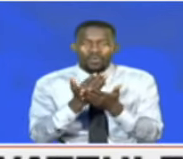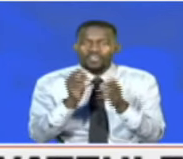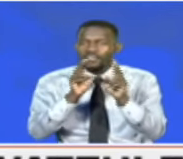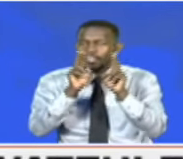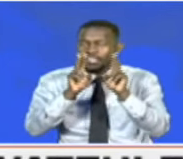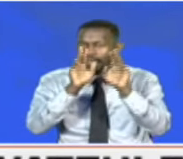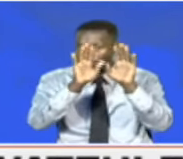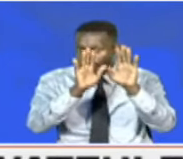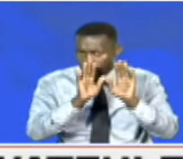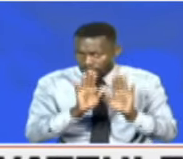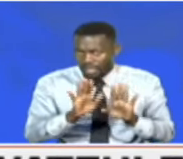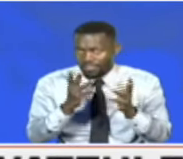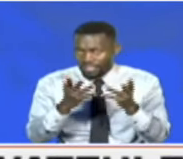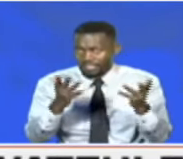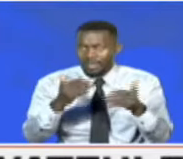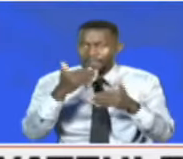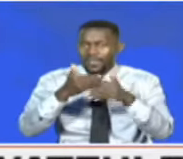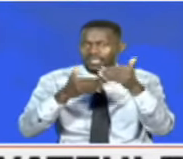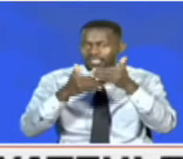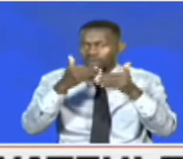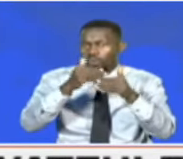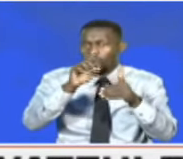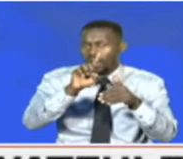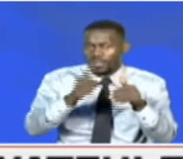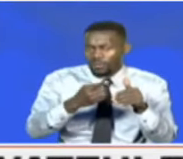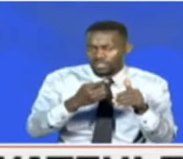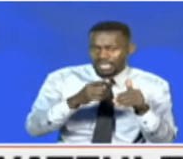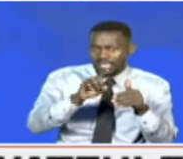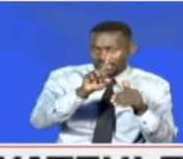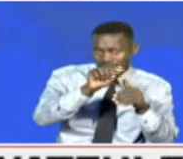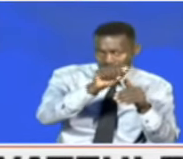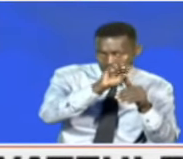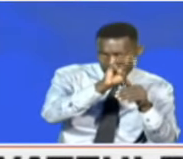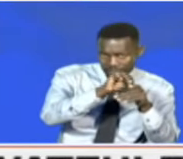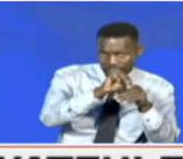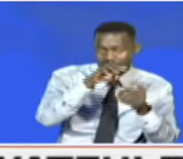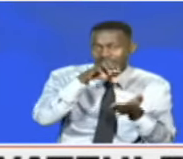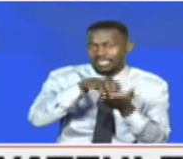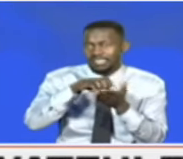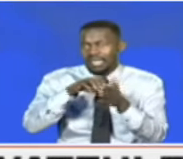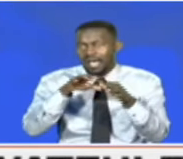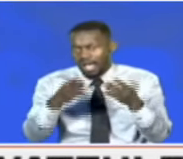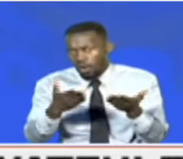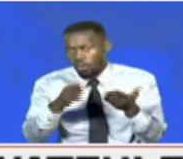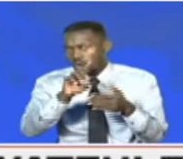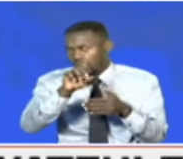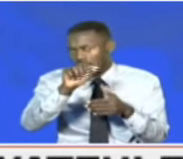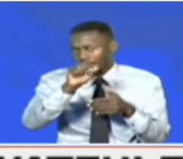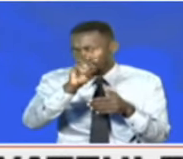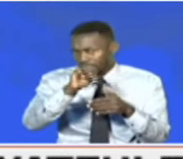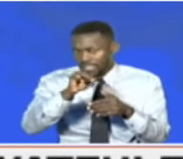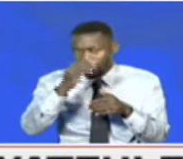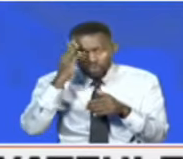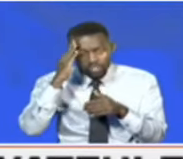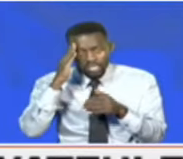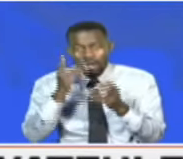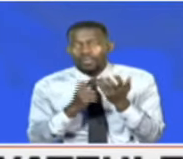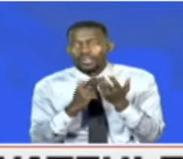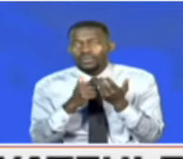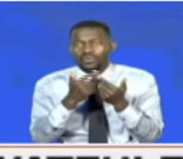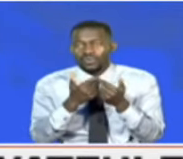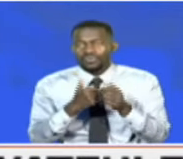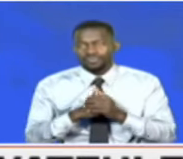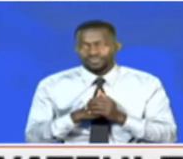building of 1000 dams. And what is the status right now? How many dams have you realized right now? We have the same